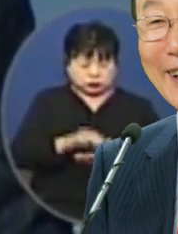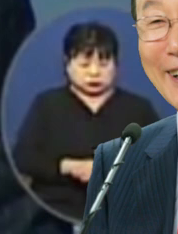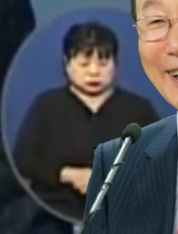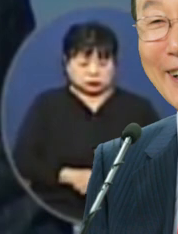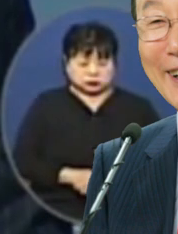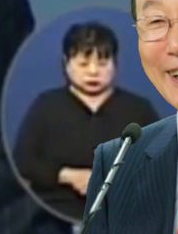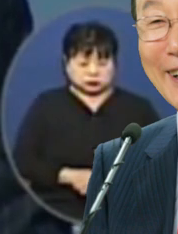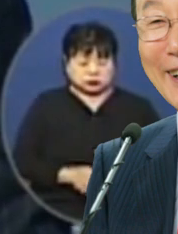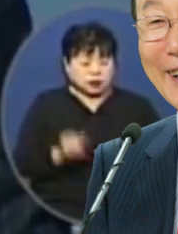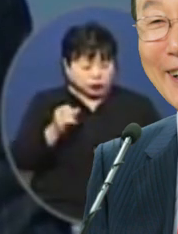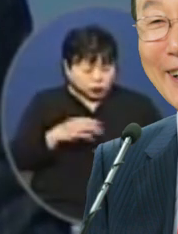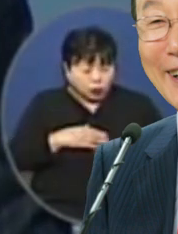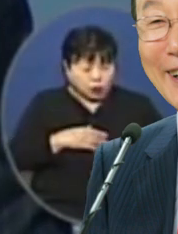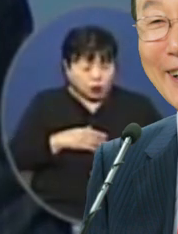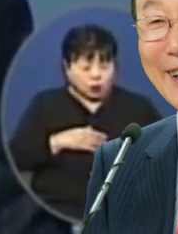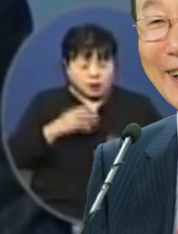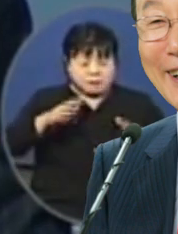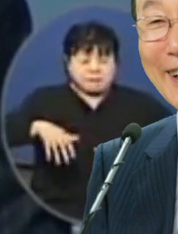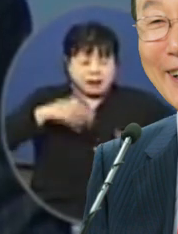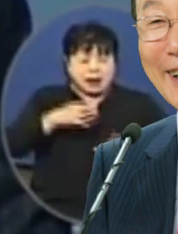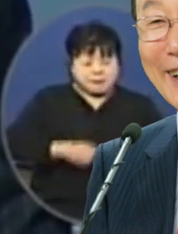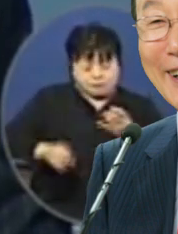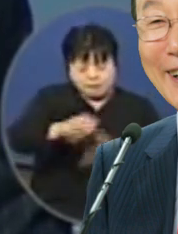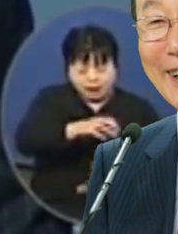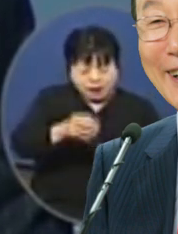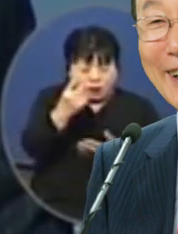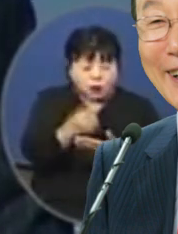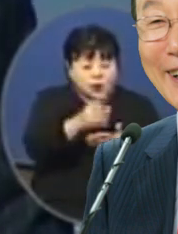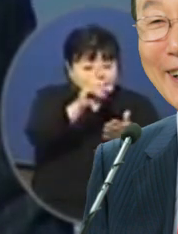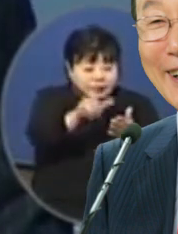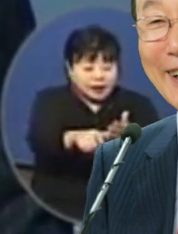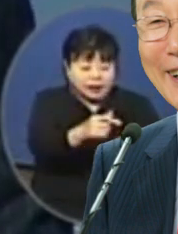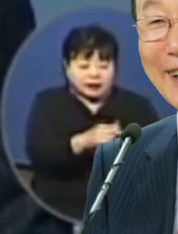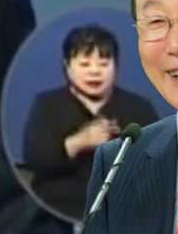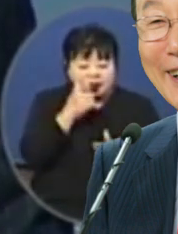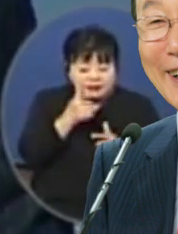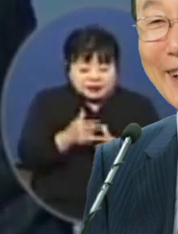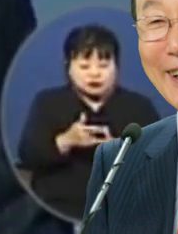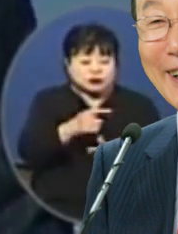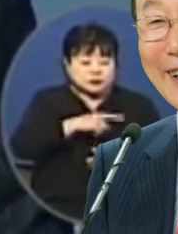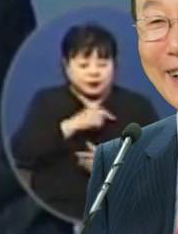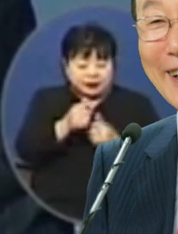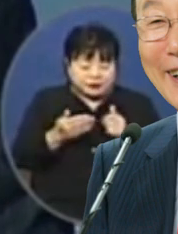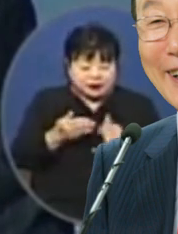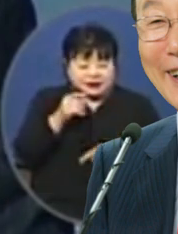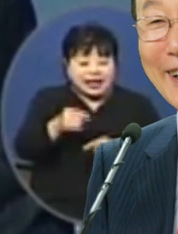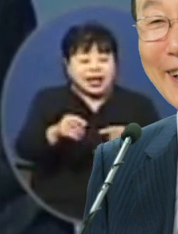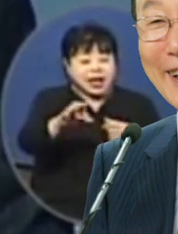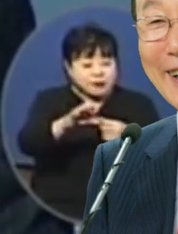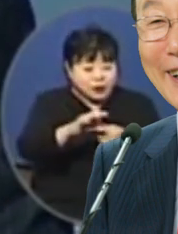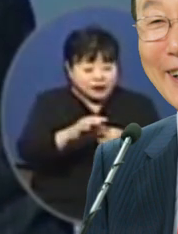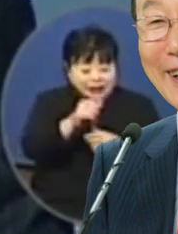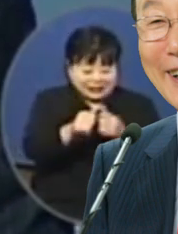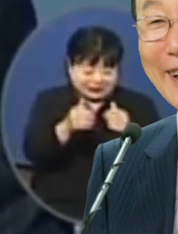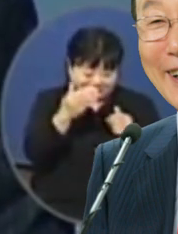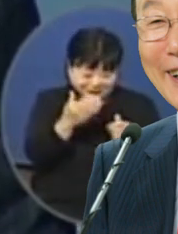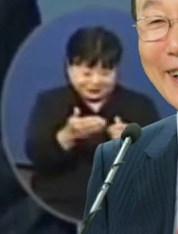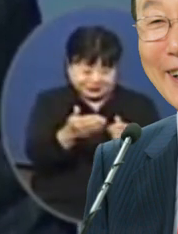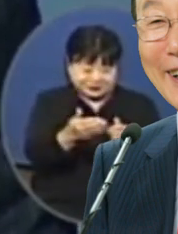놀라운 광풍이 다가올 때 우리 주 예수 그리스도 이름으로 하나님께 나아가면